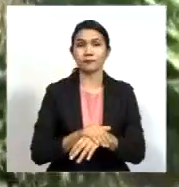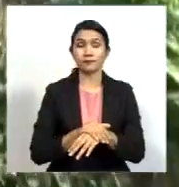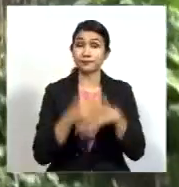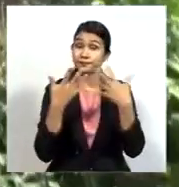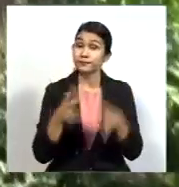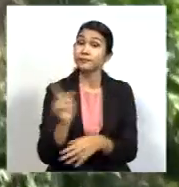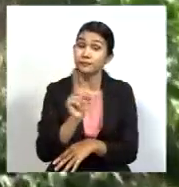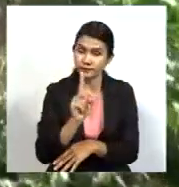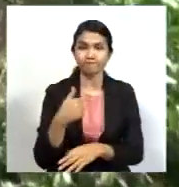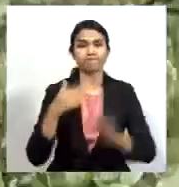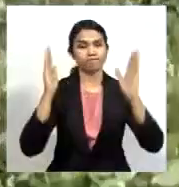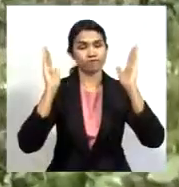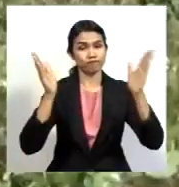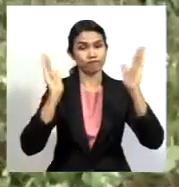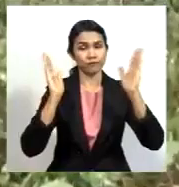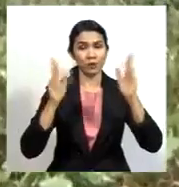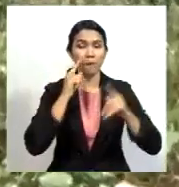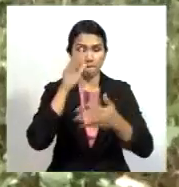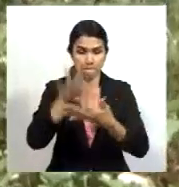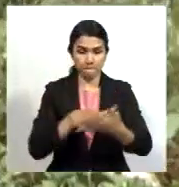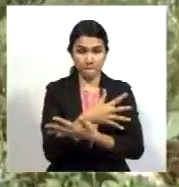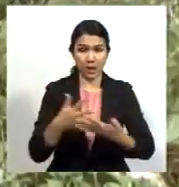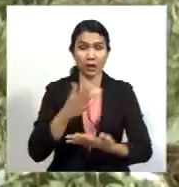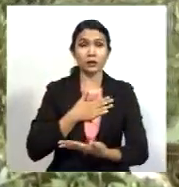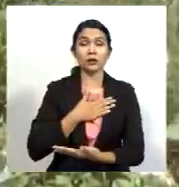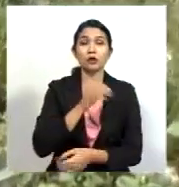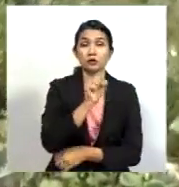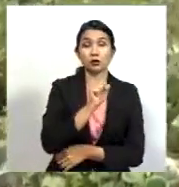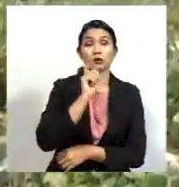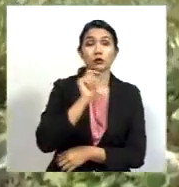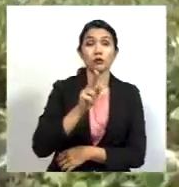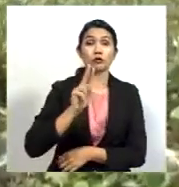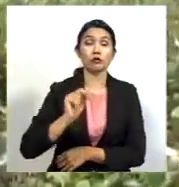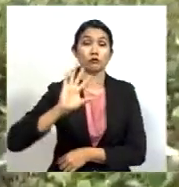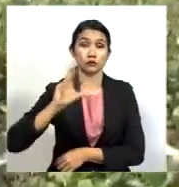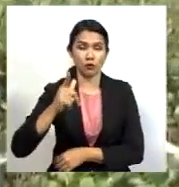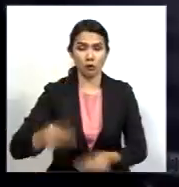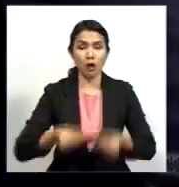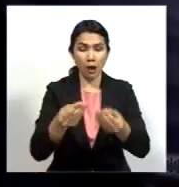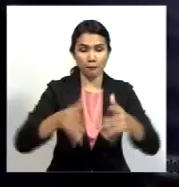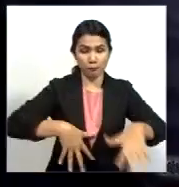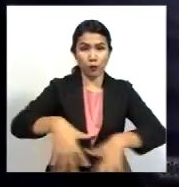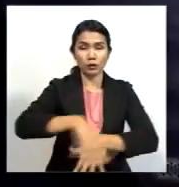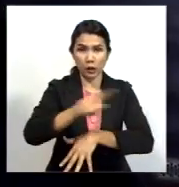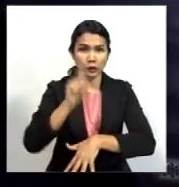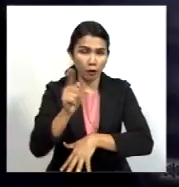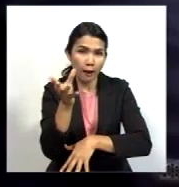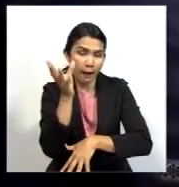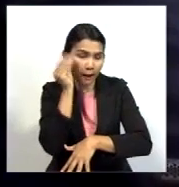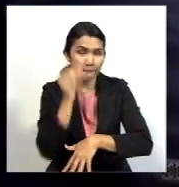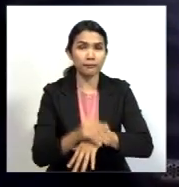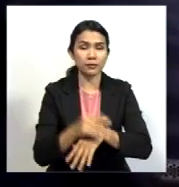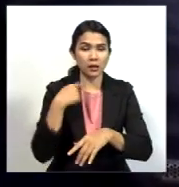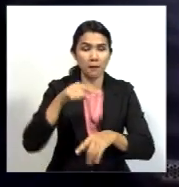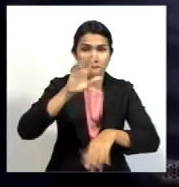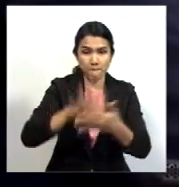ากนี้นะคะยังต้องประชาสัมพันธ์แผนงานของสทนช.ที่จัดตั้งขึ้นเพื่อแก้ปัญหาน้ำให้กับประชาชนรับรู้ด้วยทั้งแผนระยะสั้นระยะกลาง